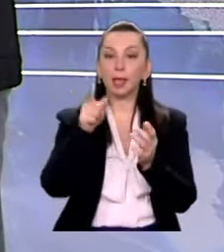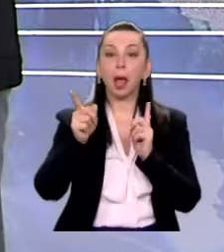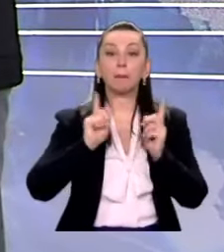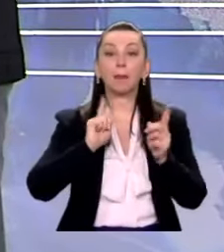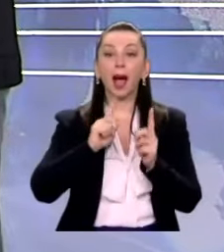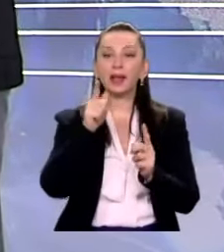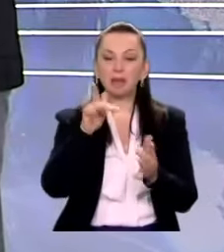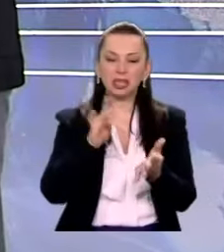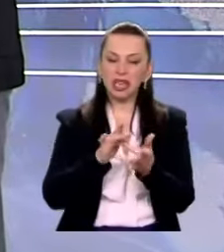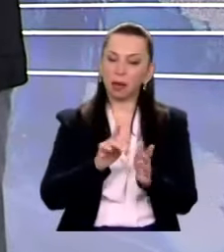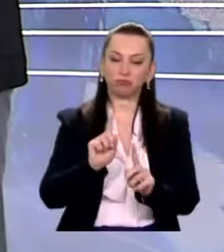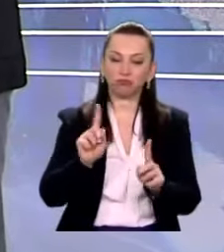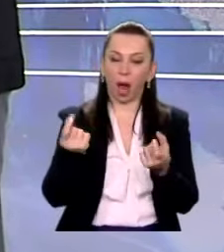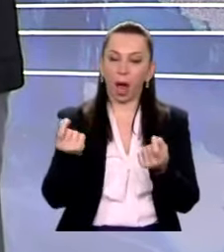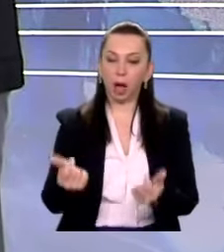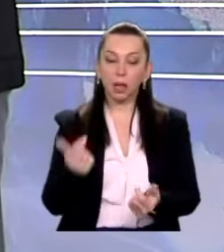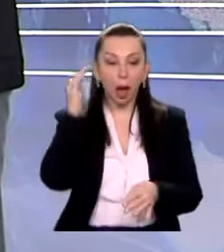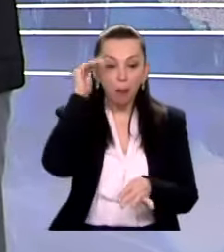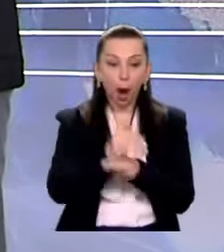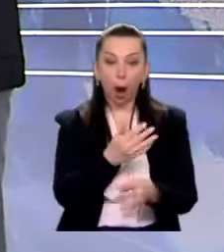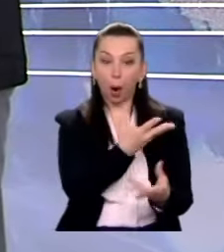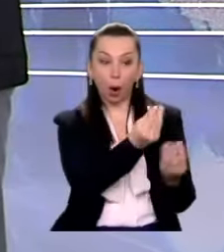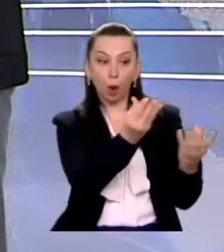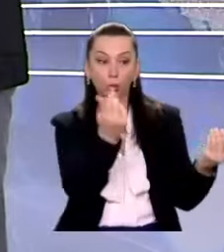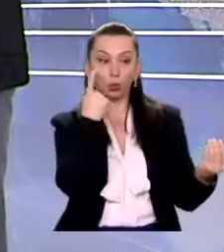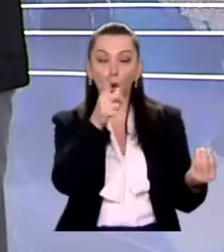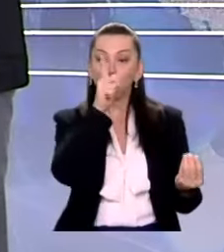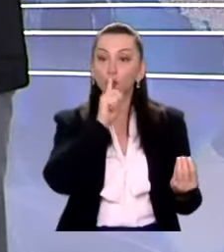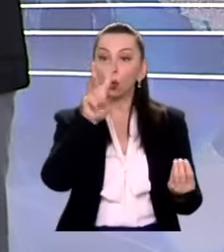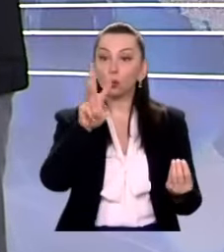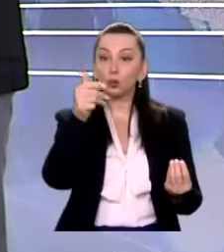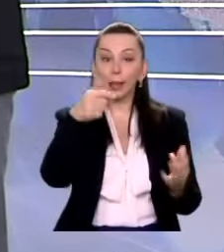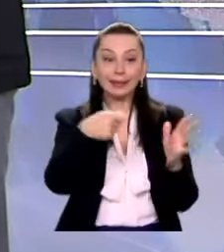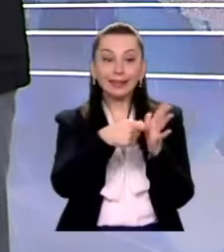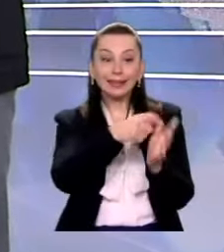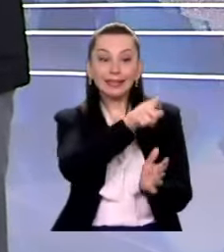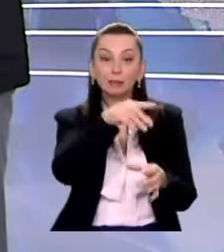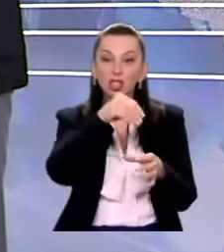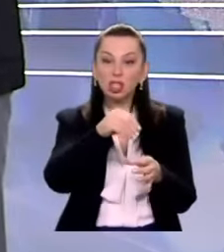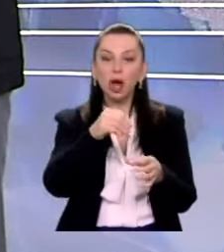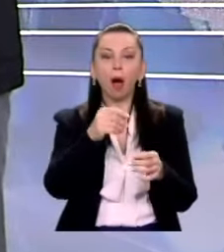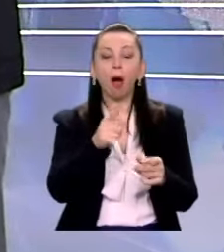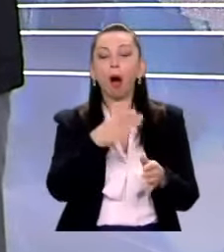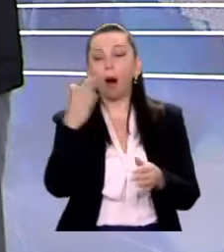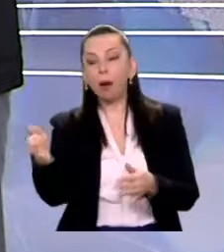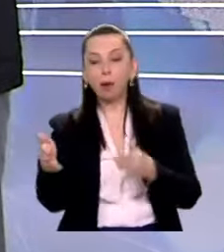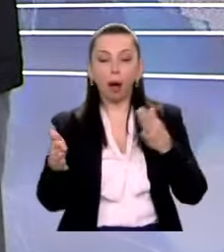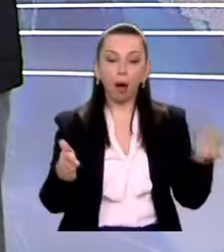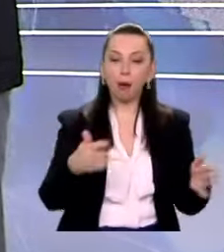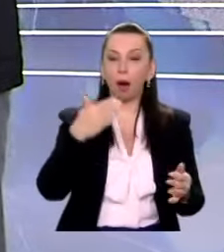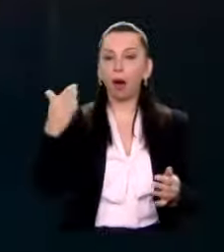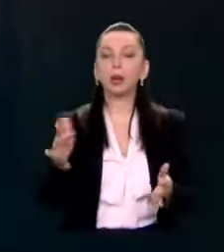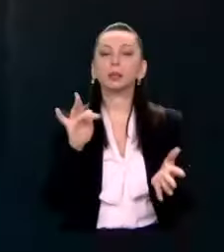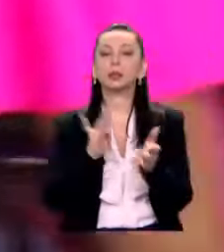Mahkemesi cezayı az buldu ve mağdur sayısına göre yani 136 isim için ayrı ayrı ceza talep etti.